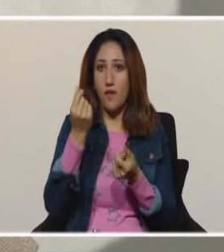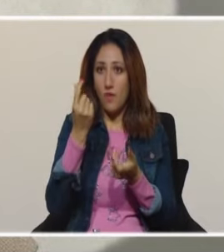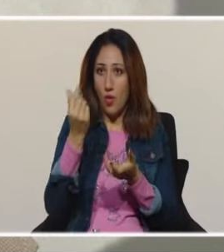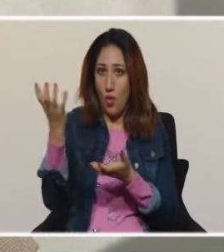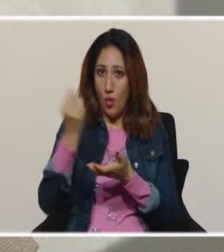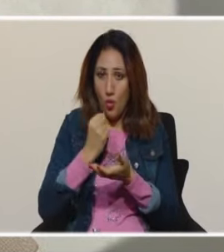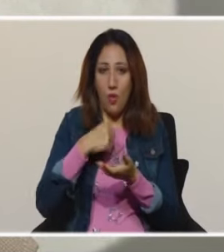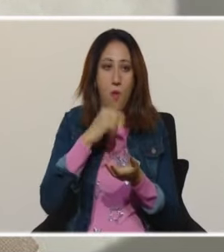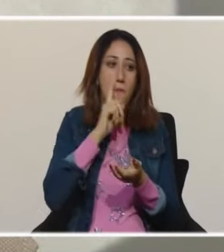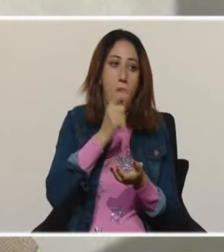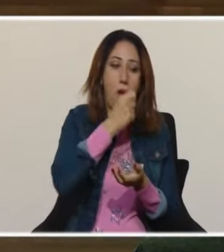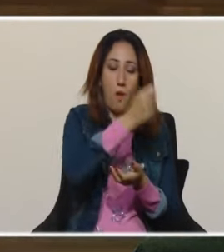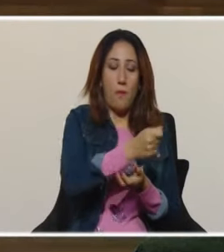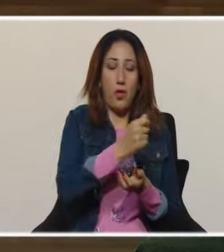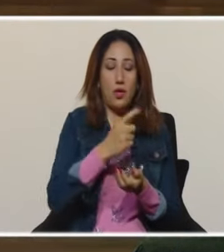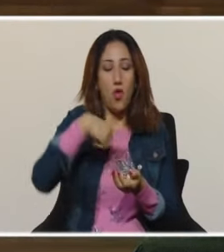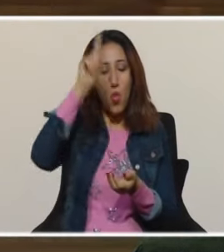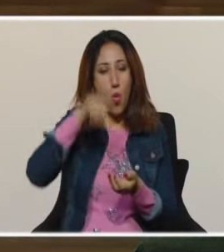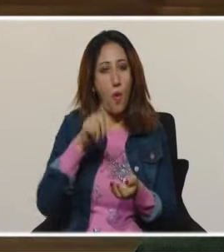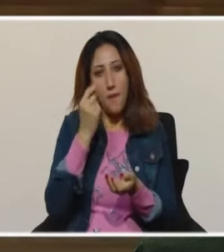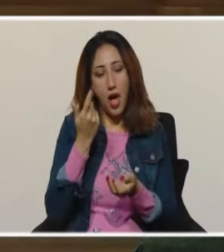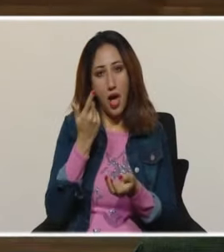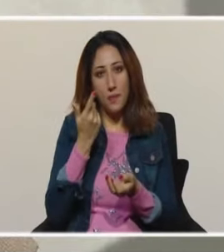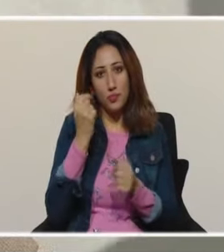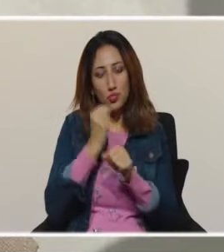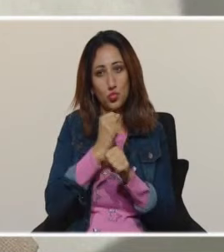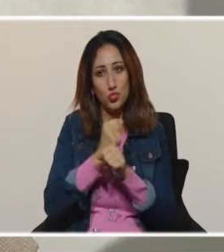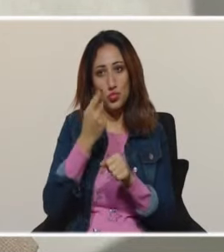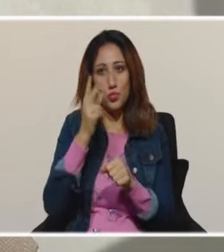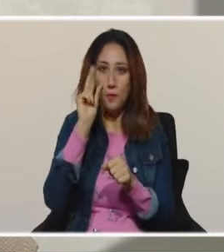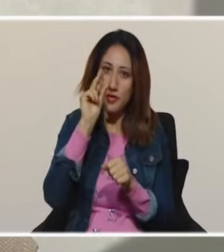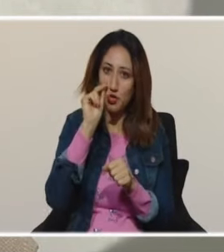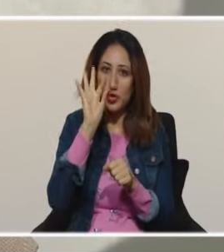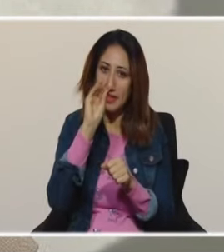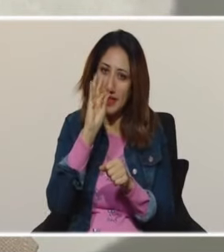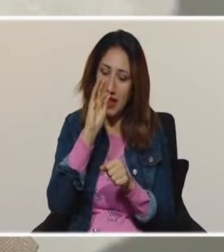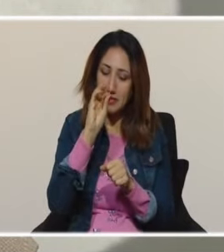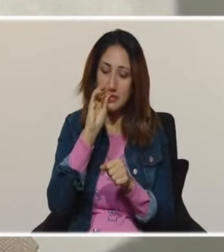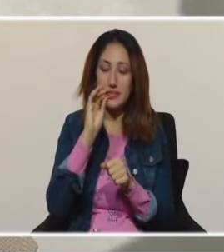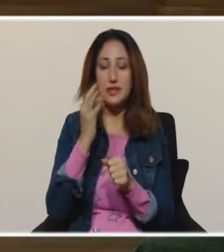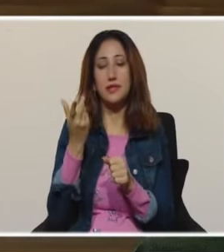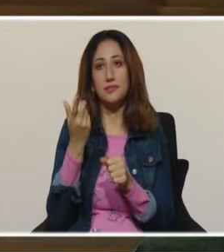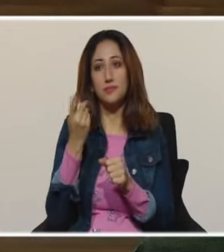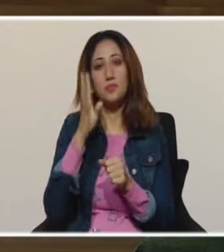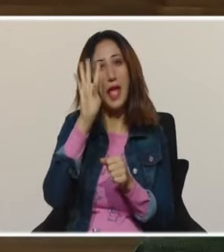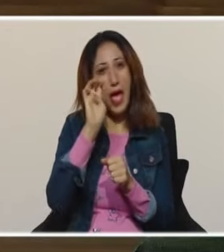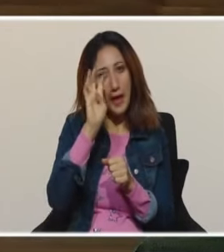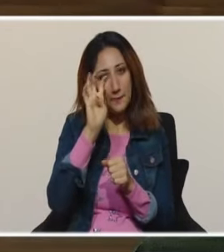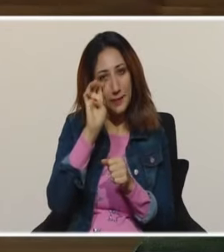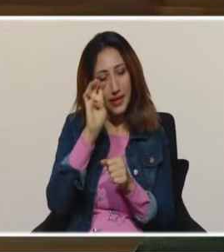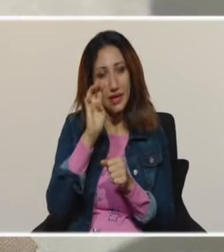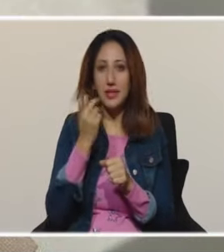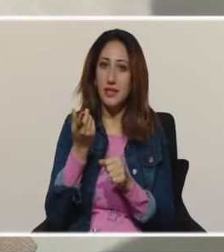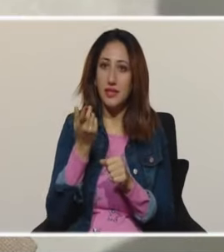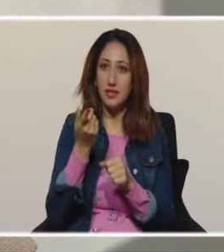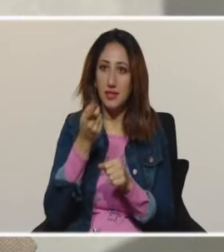وبيت. تعملي كام في اليوم تقريبا بالتوك توك؟ 20-30 40. بتعملي بيهم إيه؟